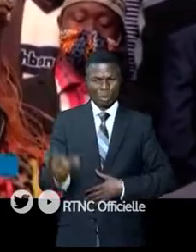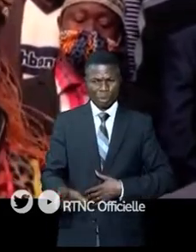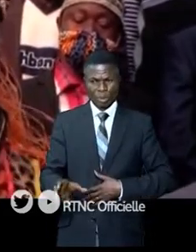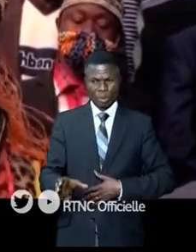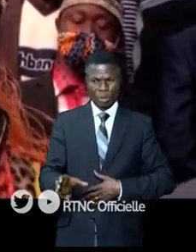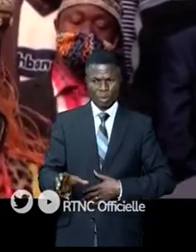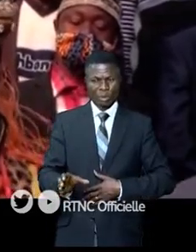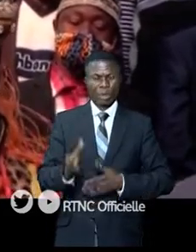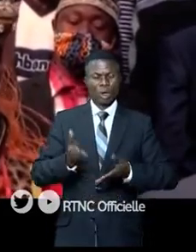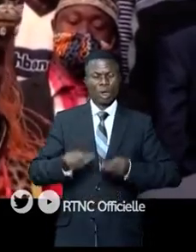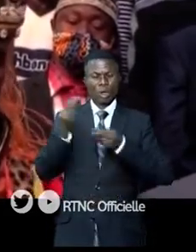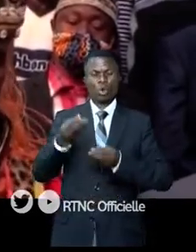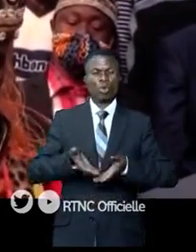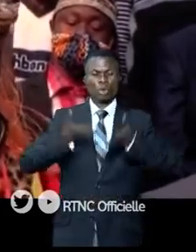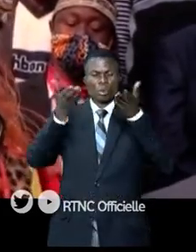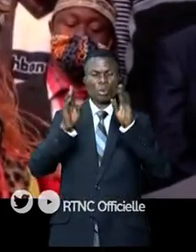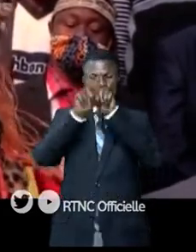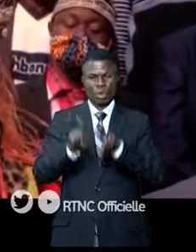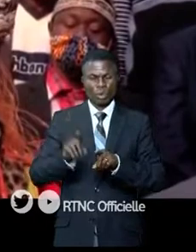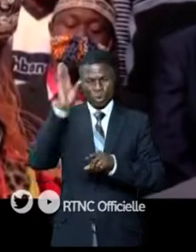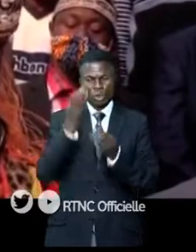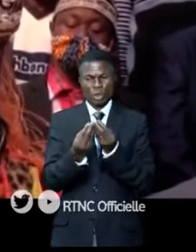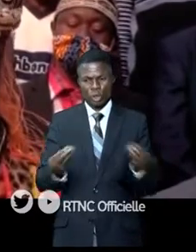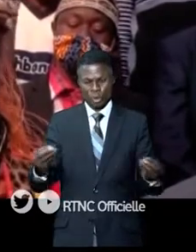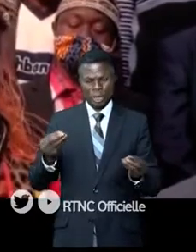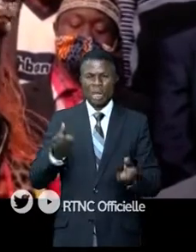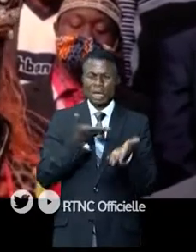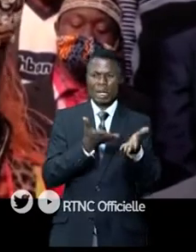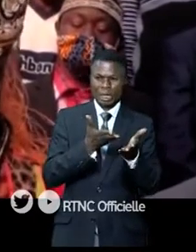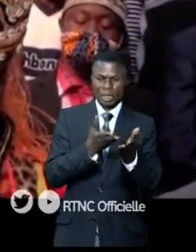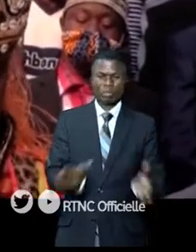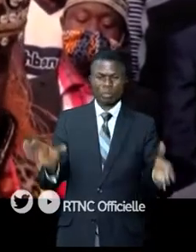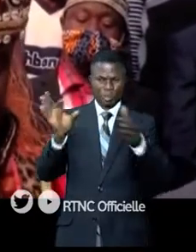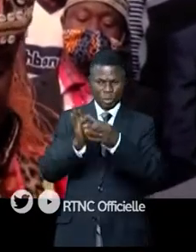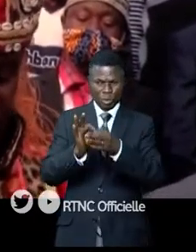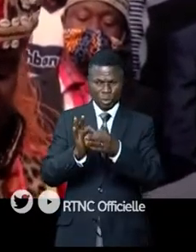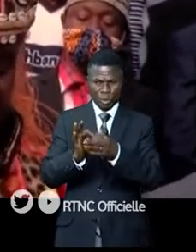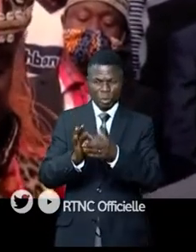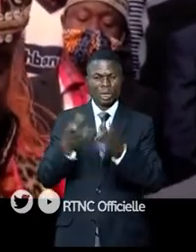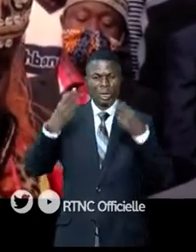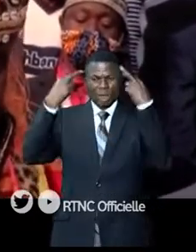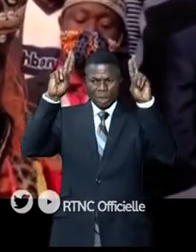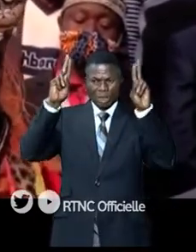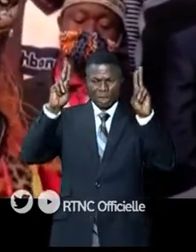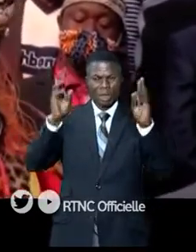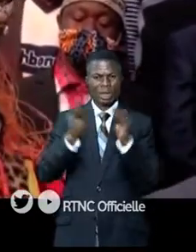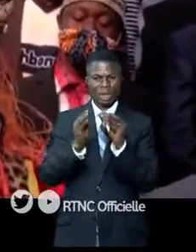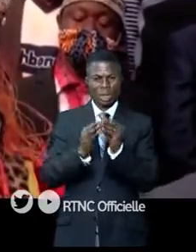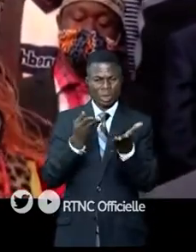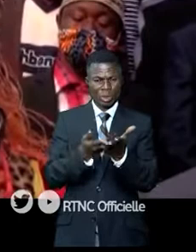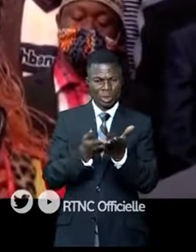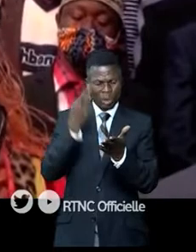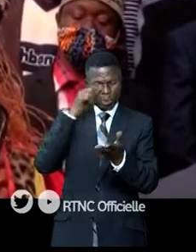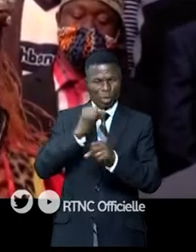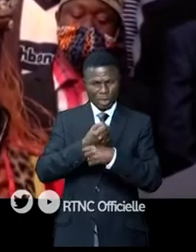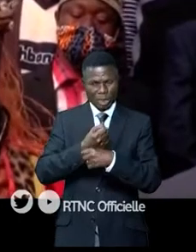à des propositions et solutions pouvant conduire à la cohésion, à la réussite de ces assises en vue de la